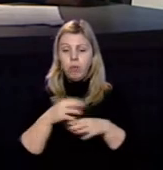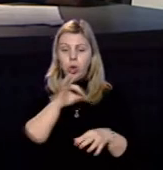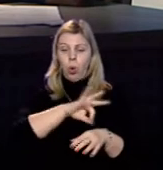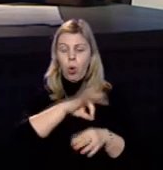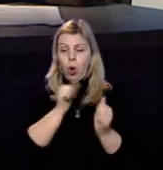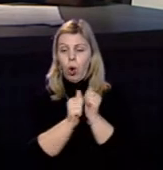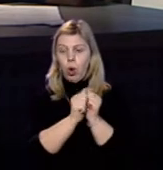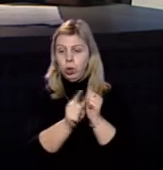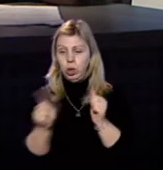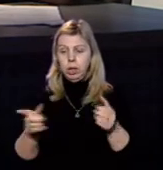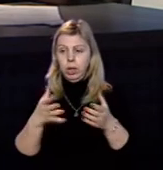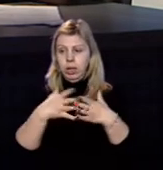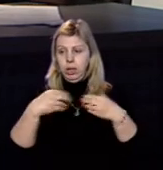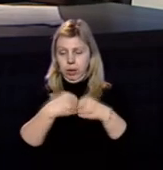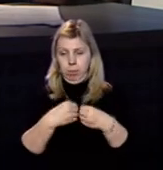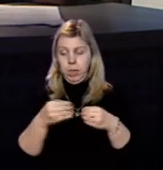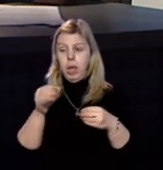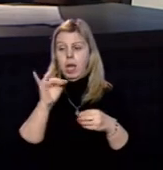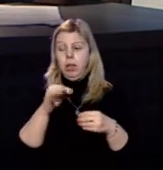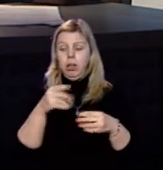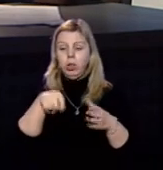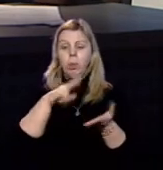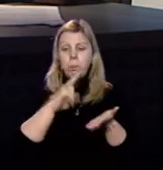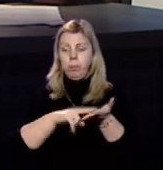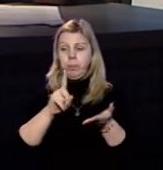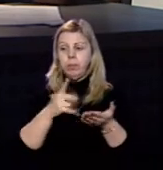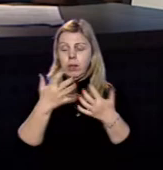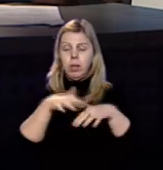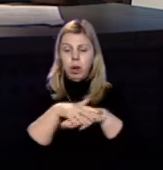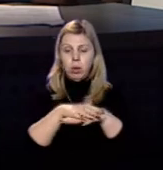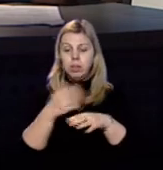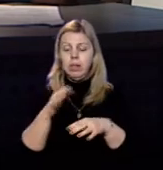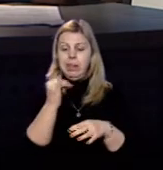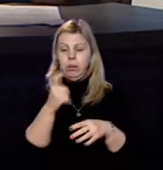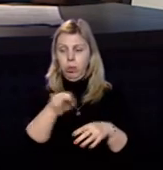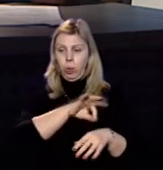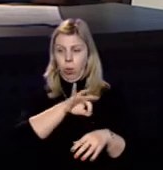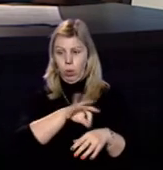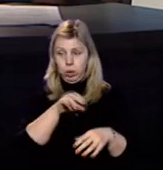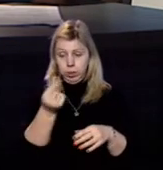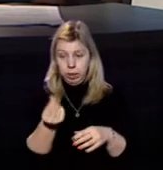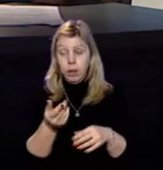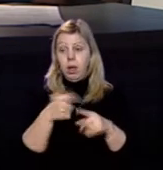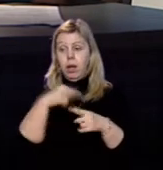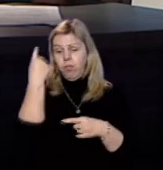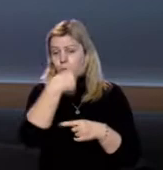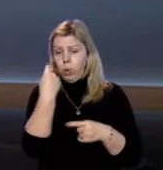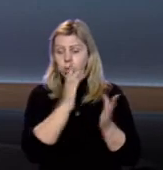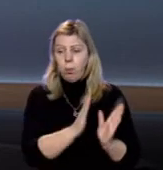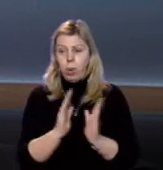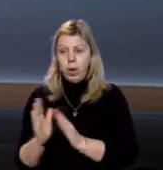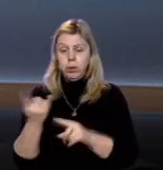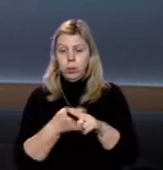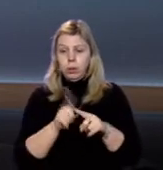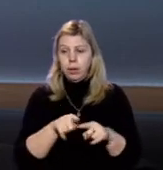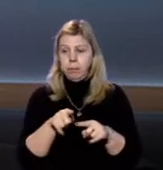доходи кожної фактично сім'ї, членів сім'ї, розраховується вже виходячи з доходів. Тобто в кожному індивідуальному порядку це